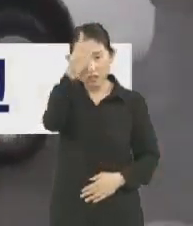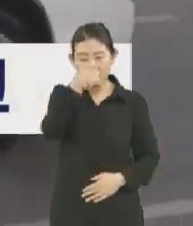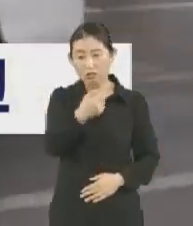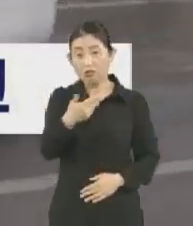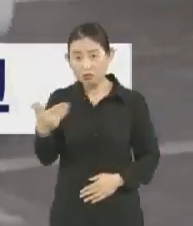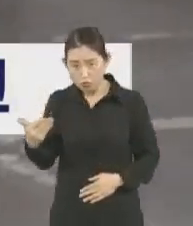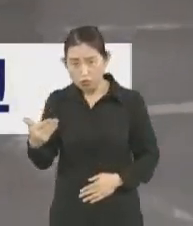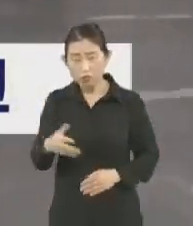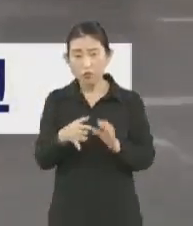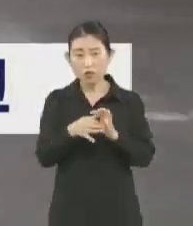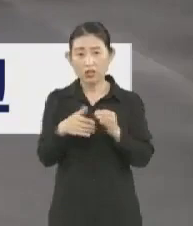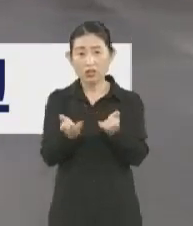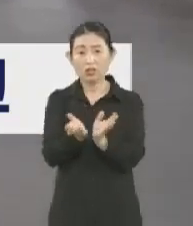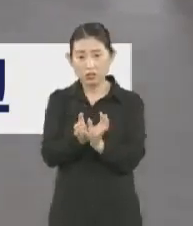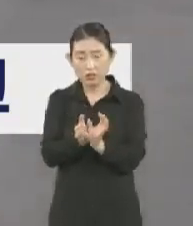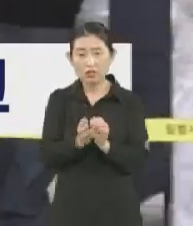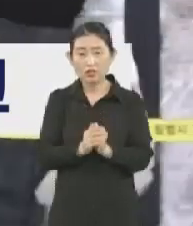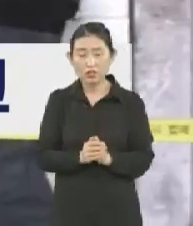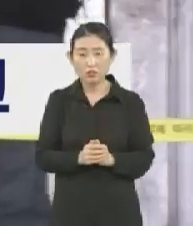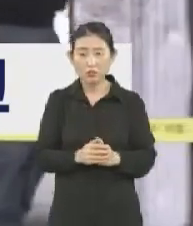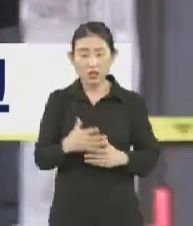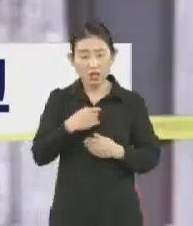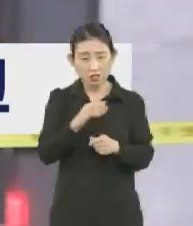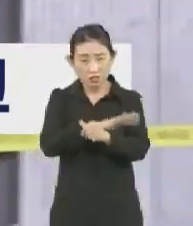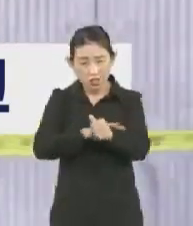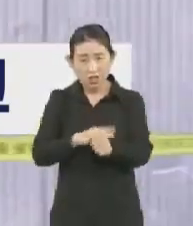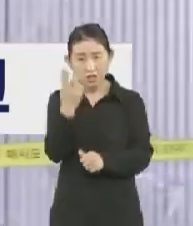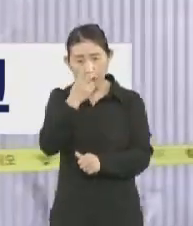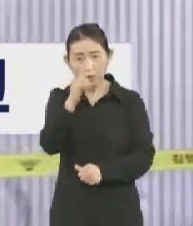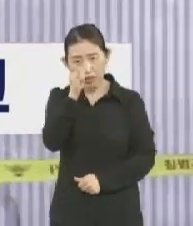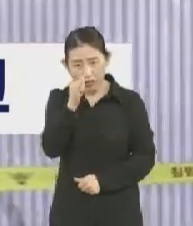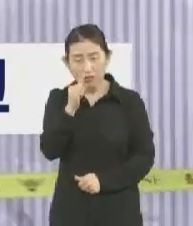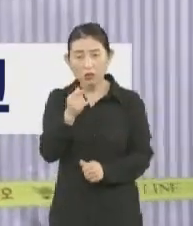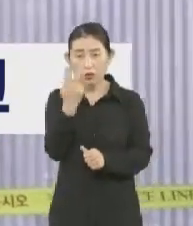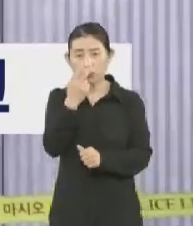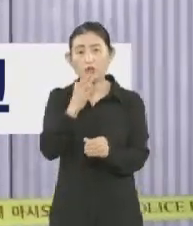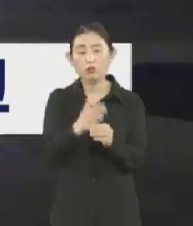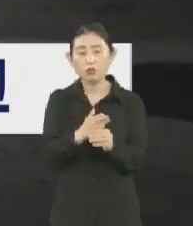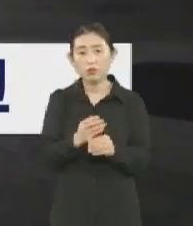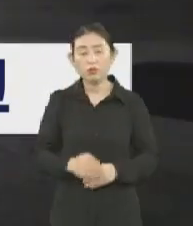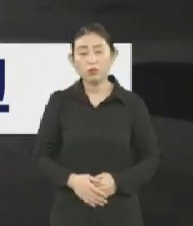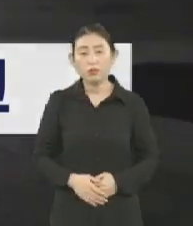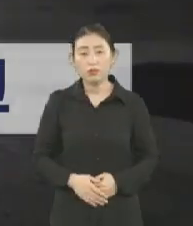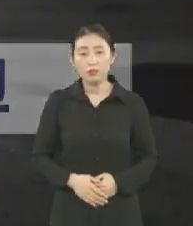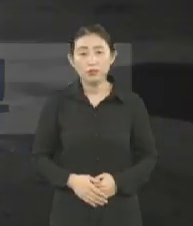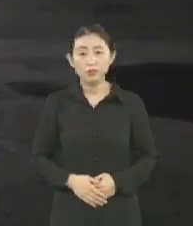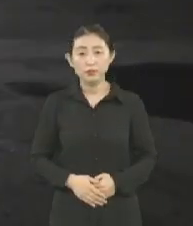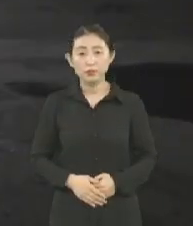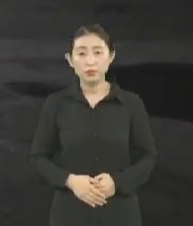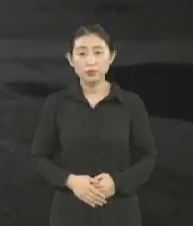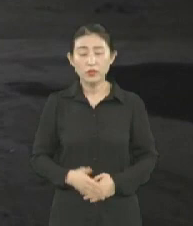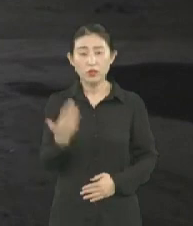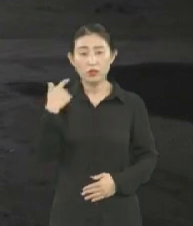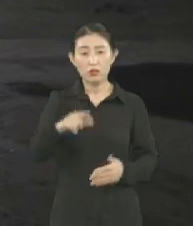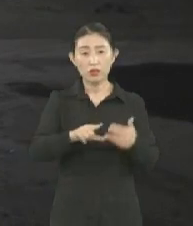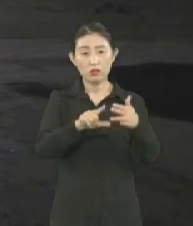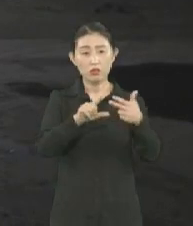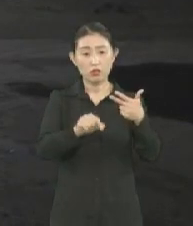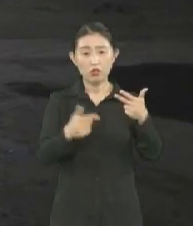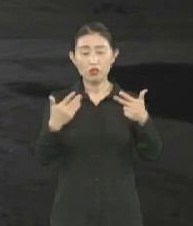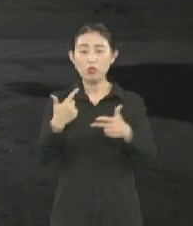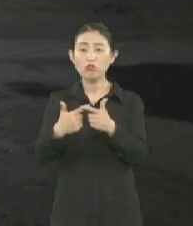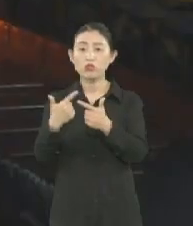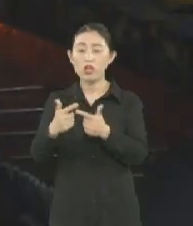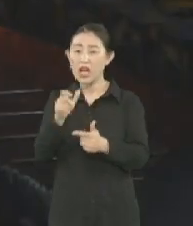경찰과 소방 등 관계 당국이 나서 안전 조치가 제대로 이루어졌는지 등을 조사하고 있습니다. 한편 지난 9일에도